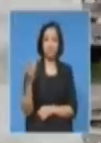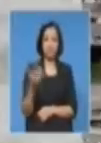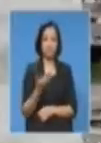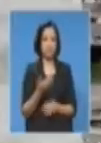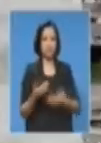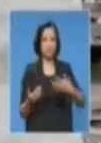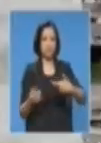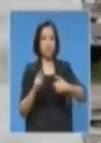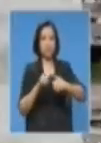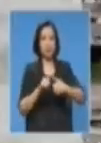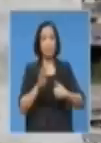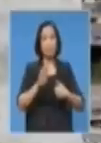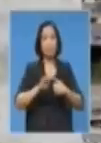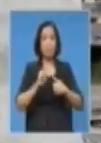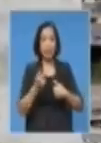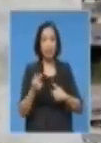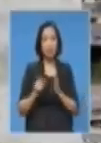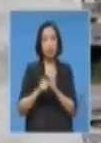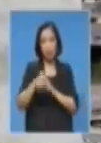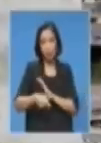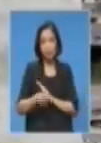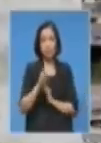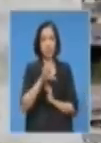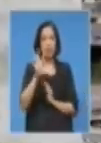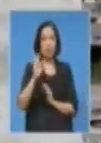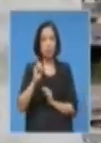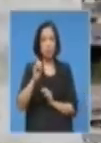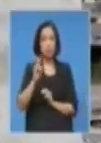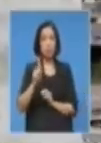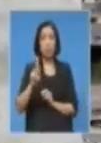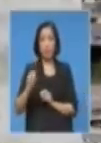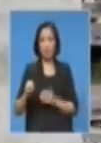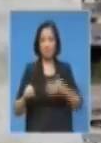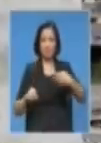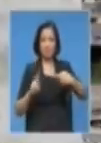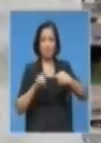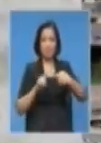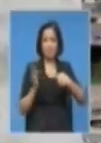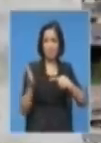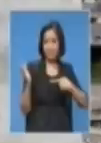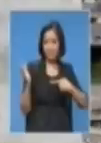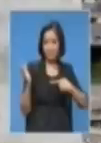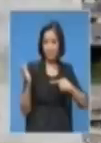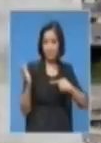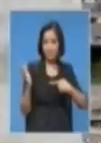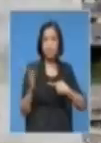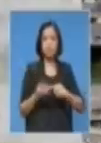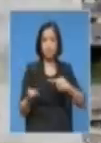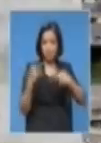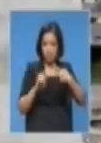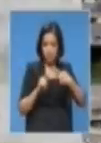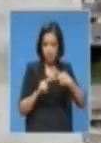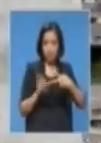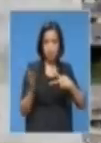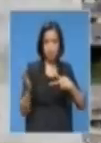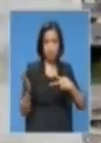ะอินนครราชสีมาระยะทางก็ประมาณ196กิโลเมตรนะครับเส้นนี้ก็จะเป็นมอเตอร์เวย์นะครับเส้นที่2นั้นก็